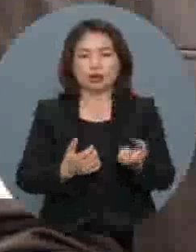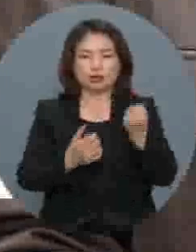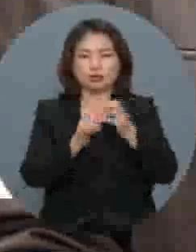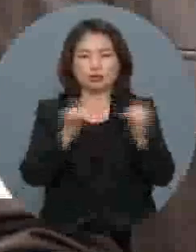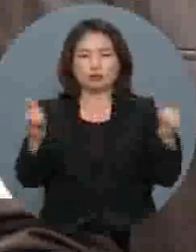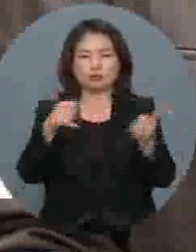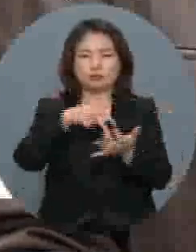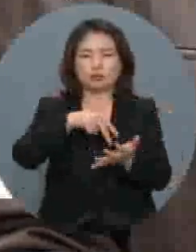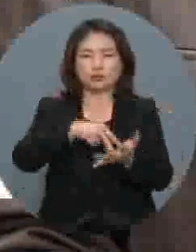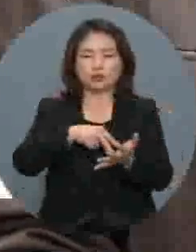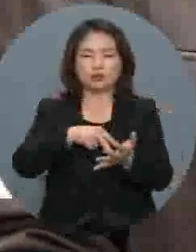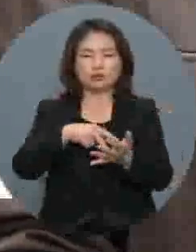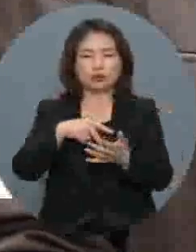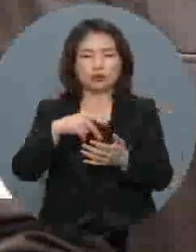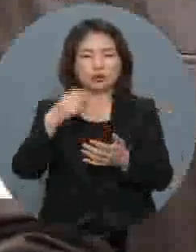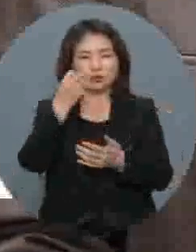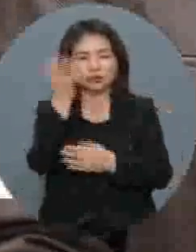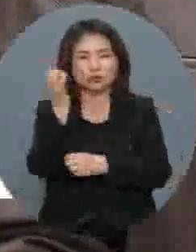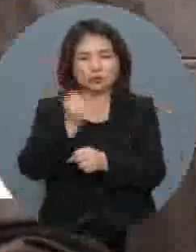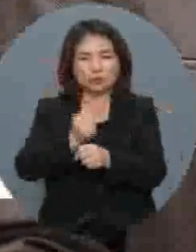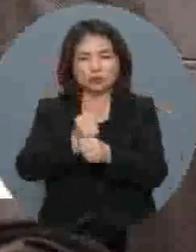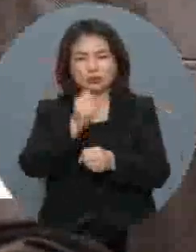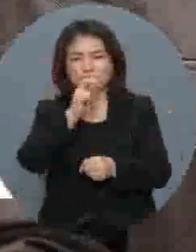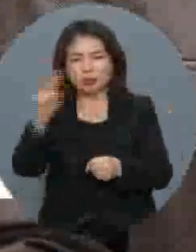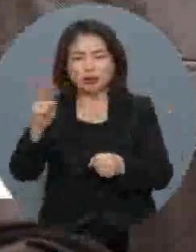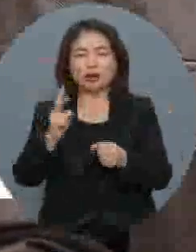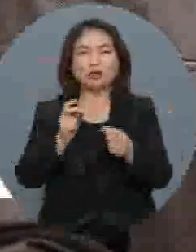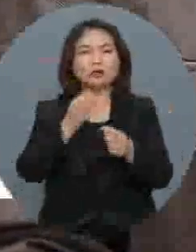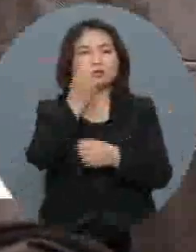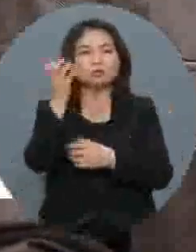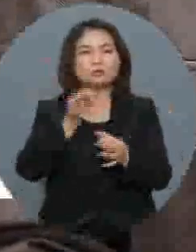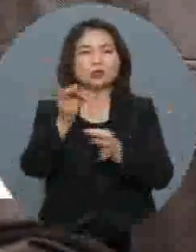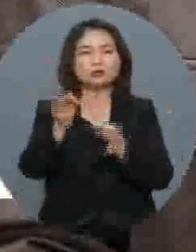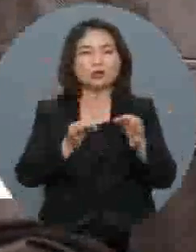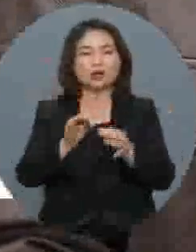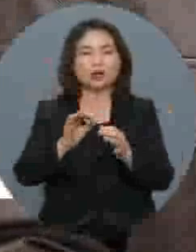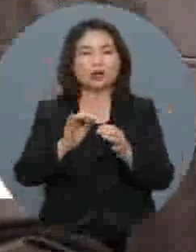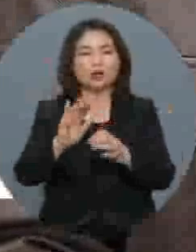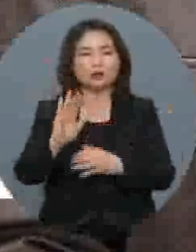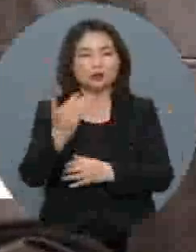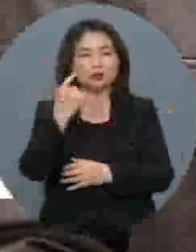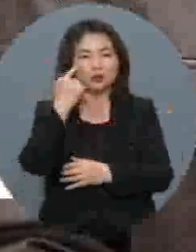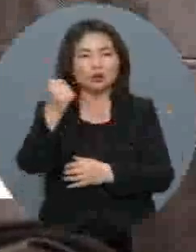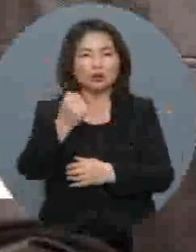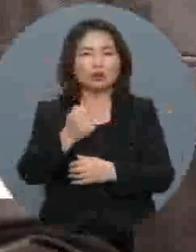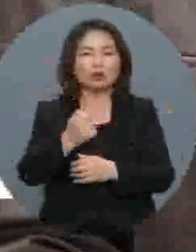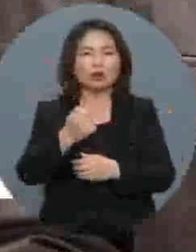서서 신문을 만들어야만 신문 장사가 된다고 생각하면서